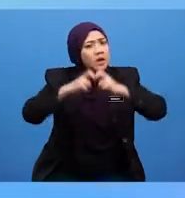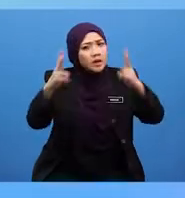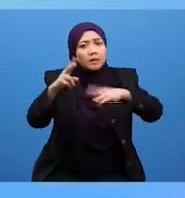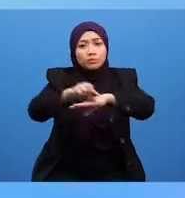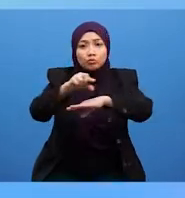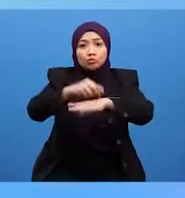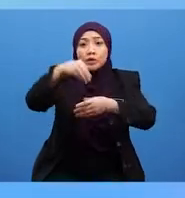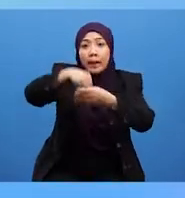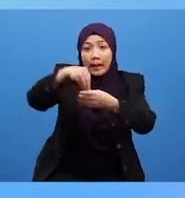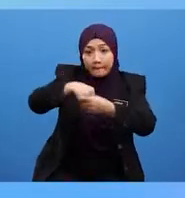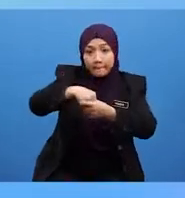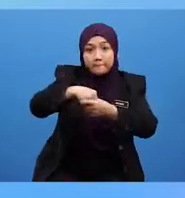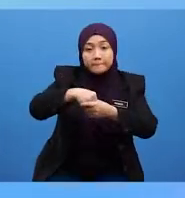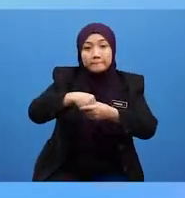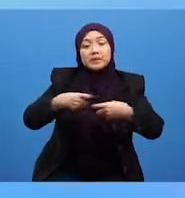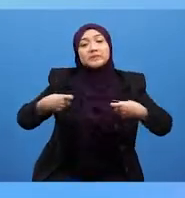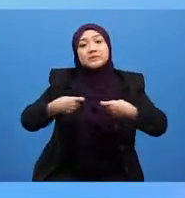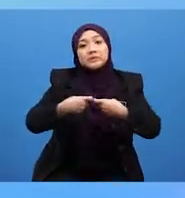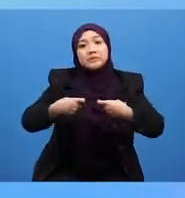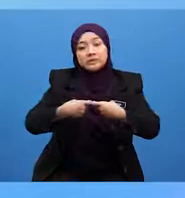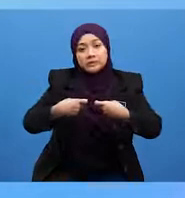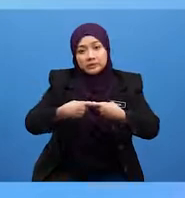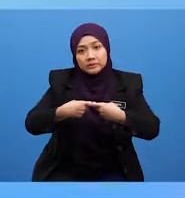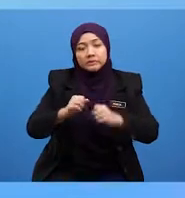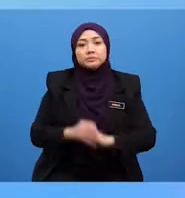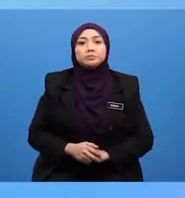berguna dalam bidang elektronik.